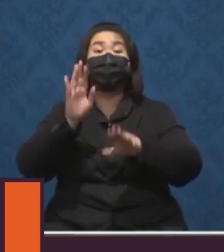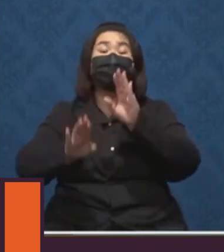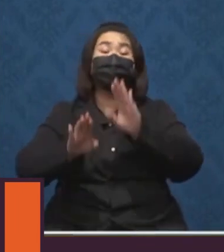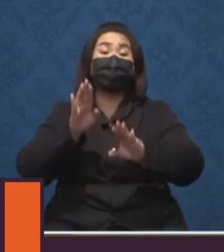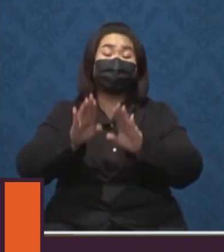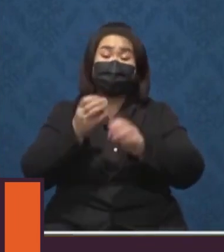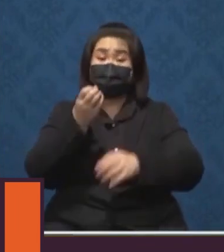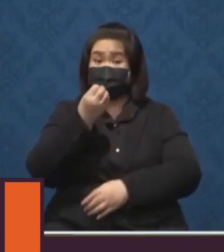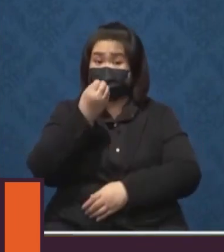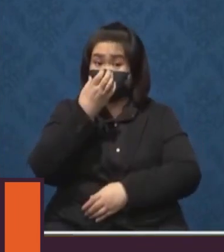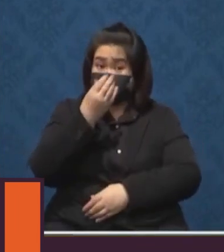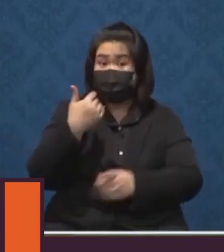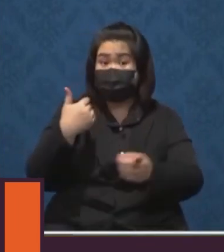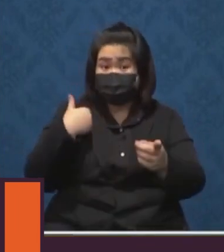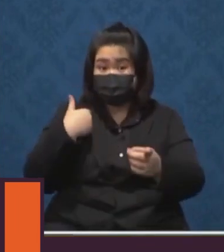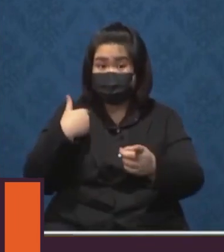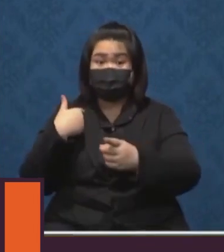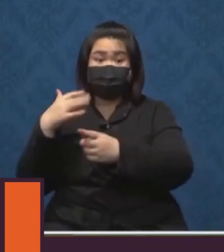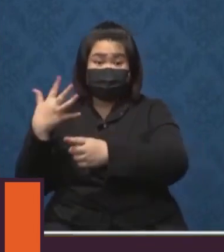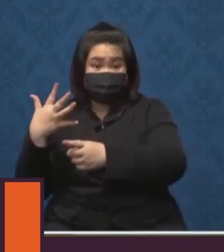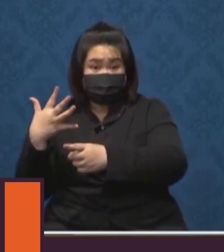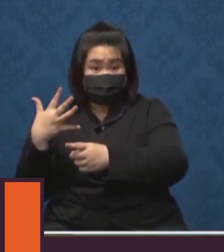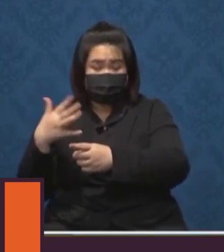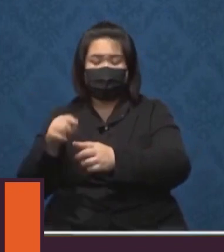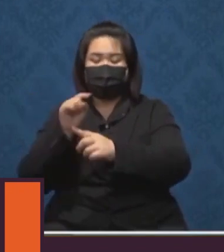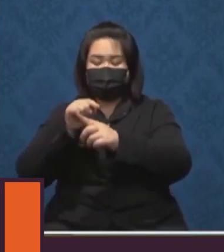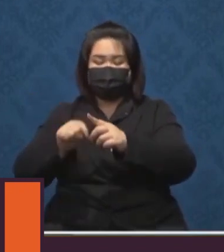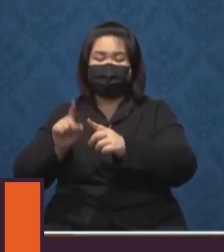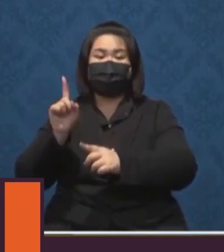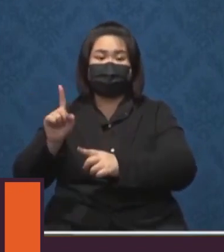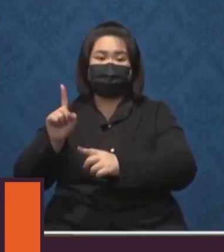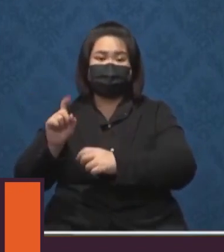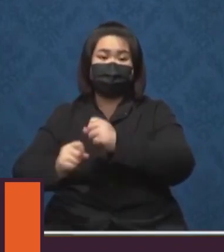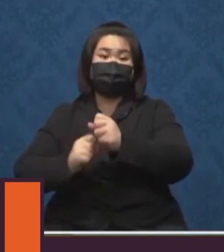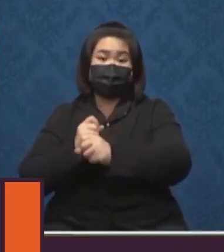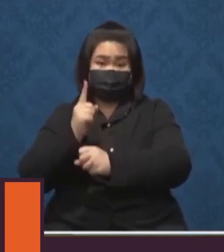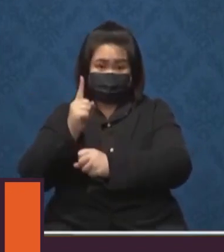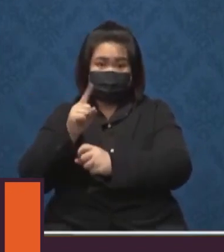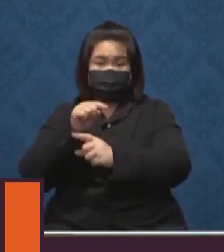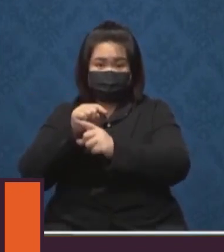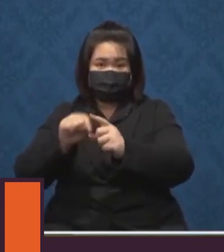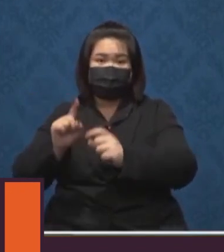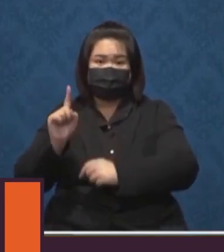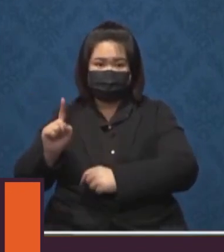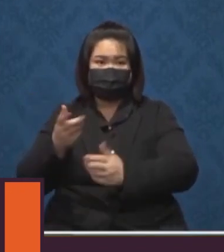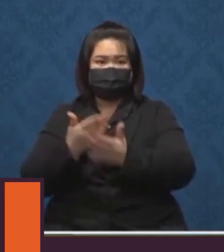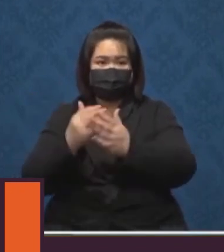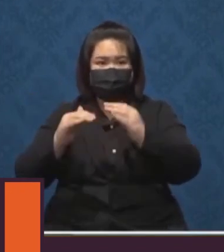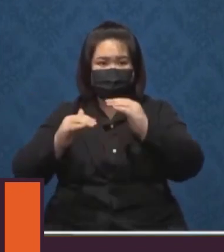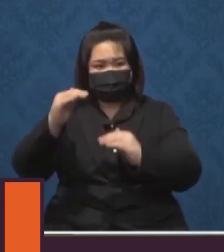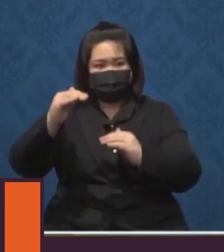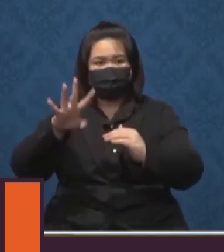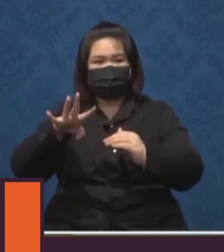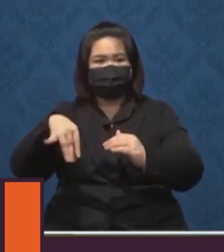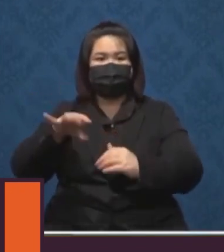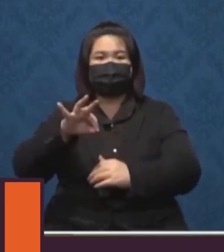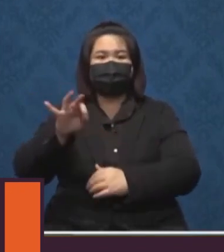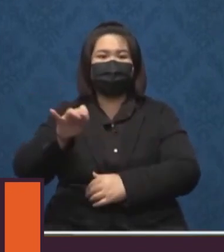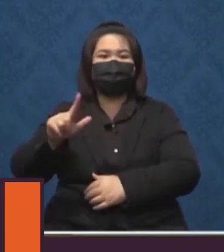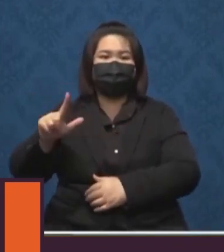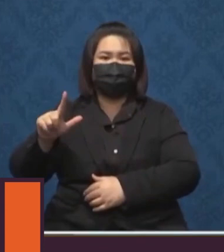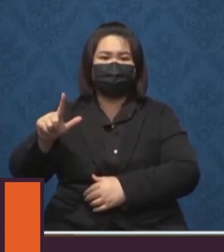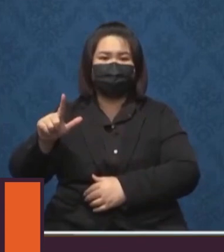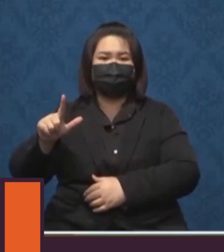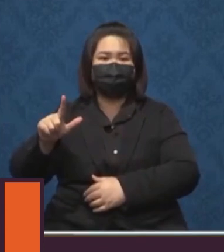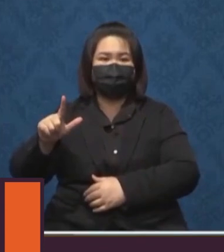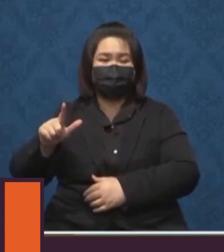และการคิดดอกเบี้ยไม่เกินร้อยละหนึ่งต่อปีก็จะพบว่าส่วนต่างนั้นเป็นเงินถึง 4,900 ล้านบาทครับ